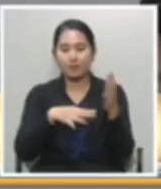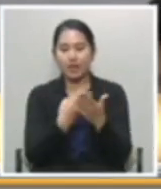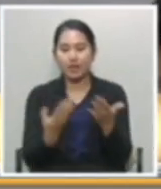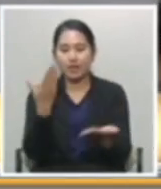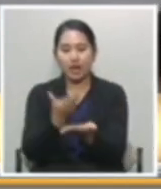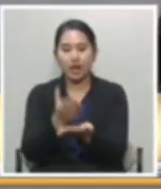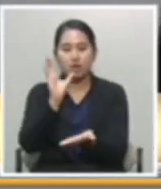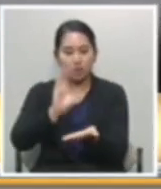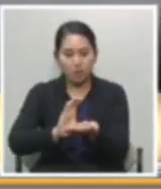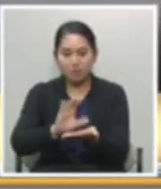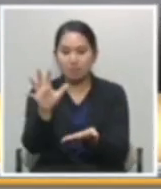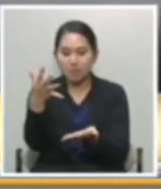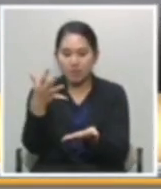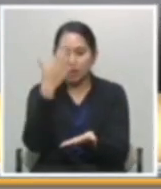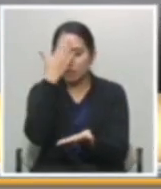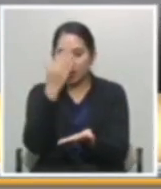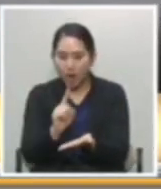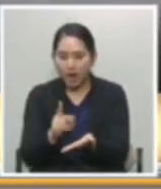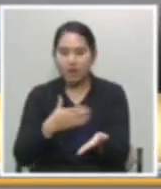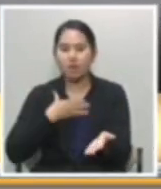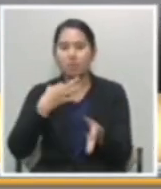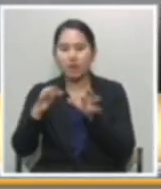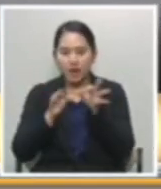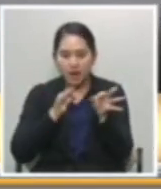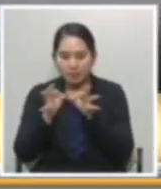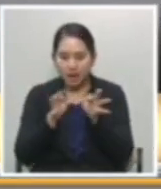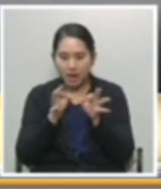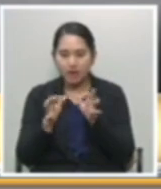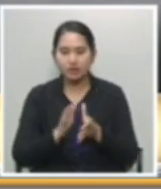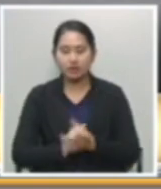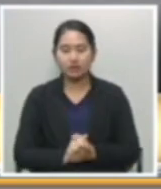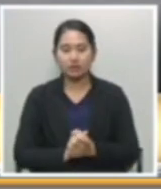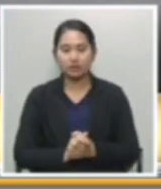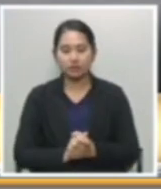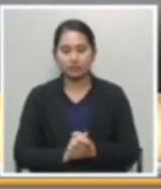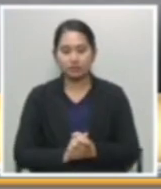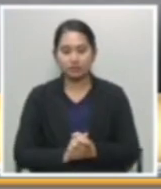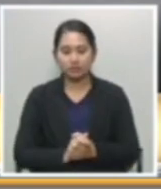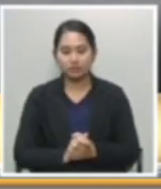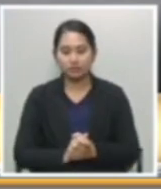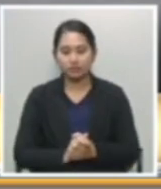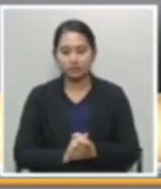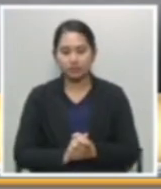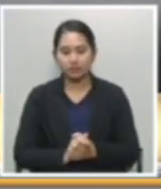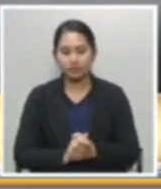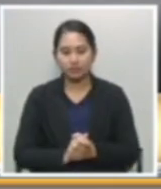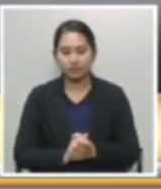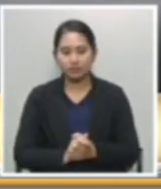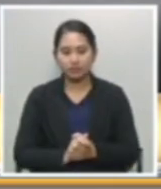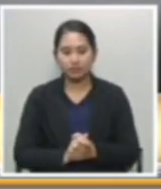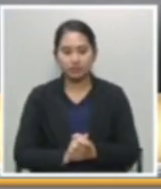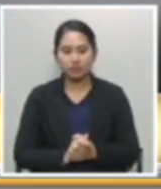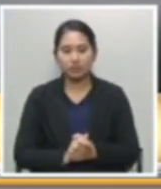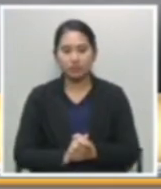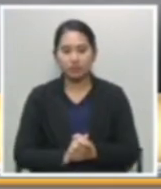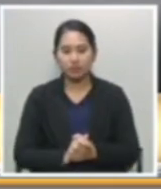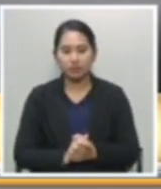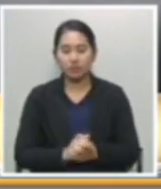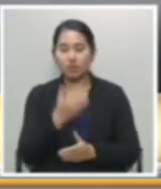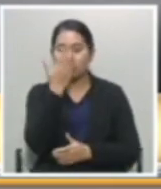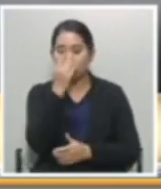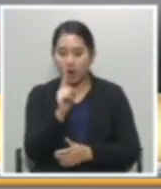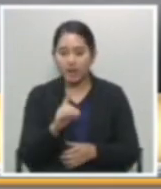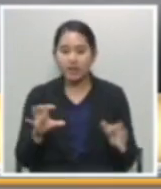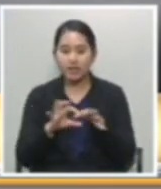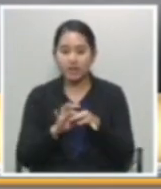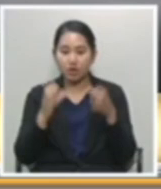างไรผมจะอธิบายให้ฟัง ความชอบด้วย เนี่ยนะครับ นะ นะเพราะมันเป็นเรื่องความชอบด้วยรั